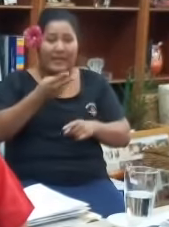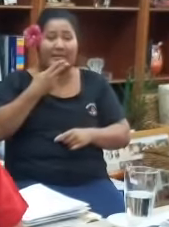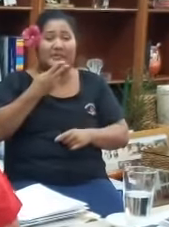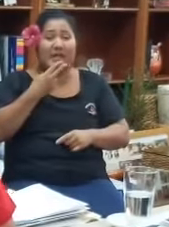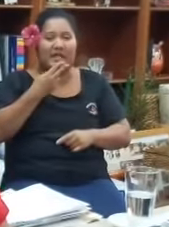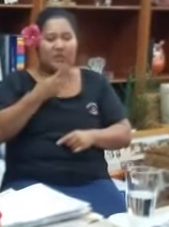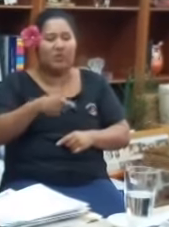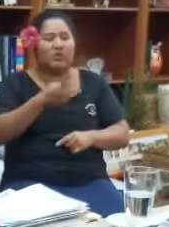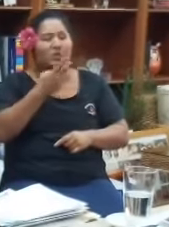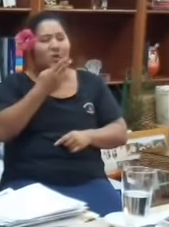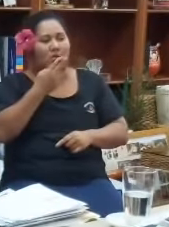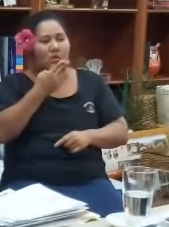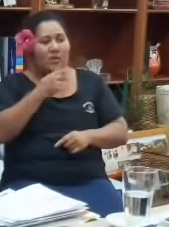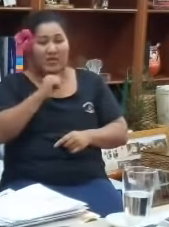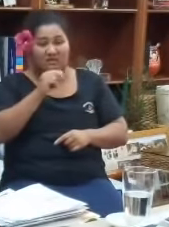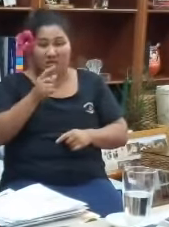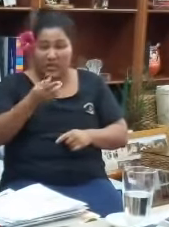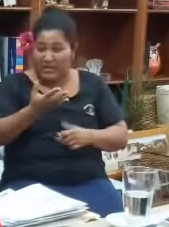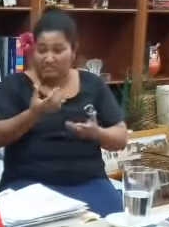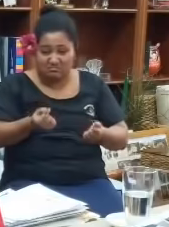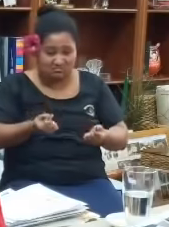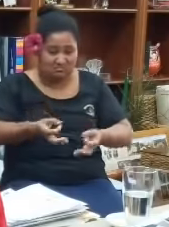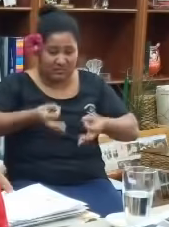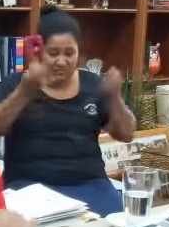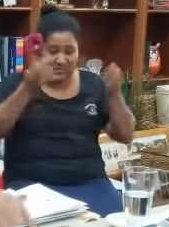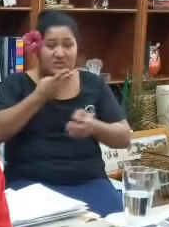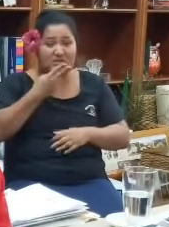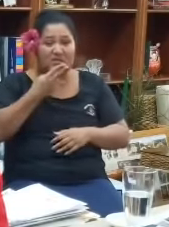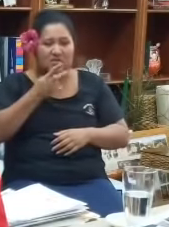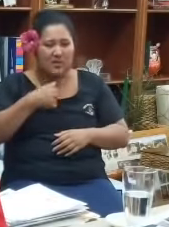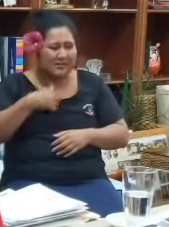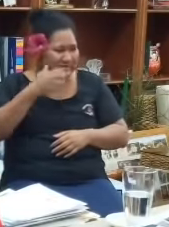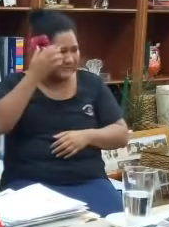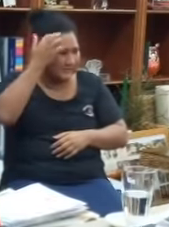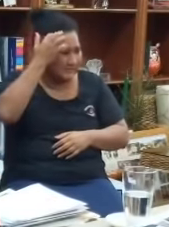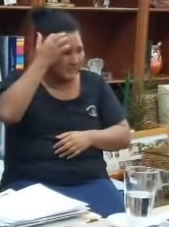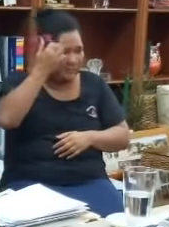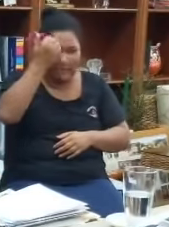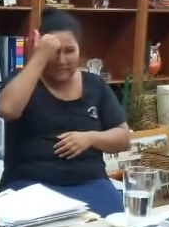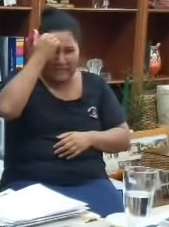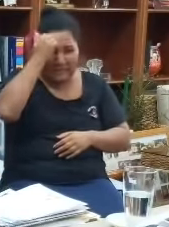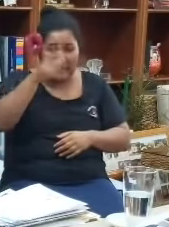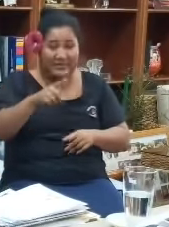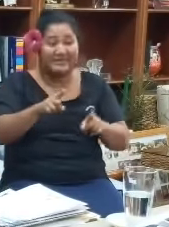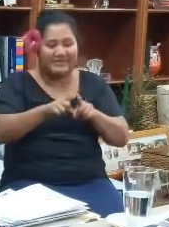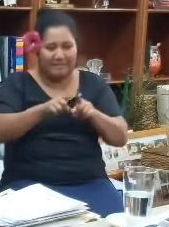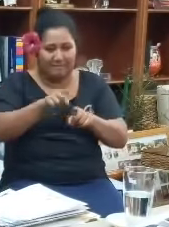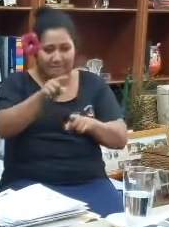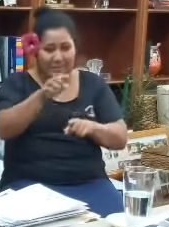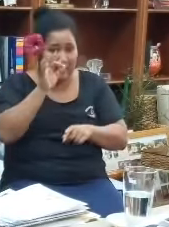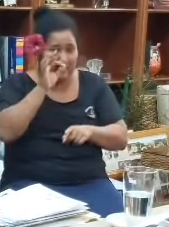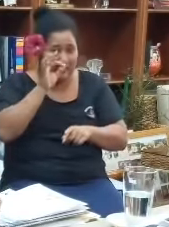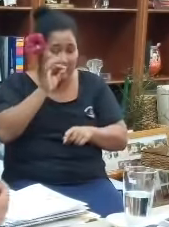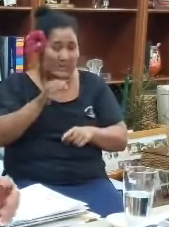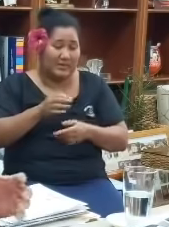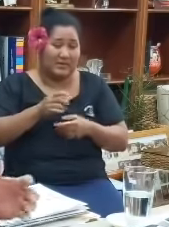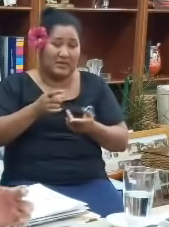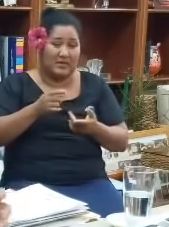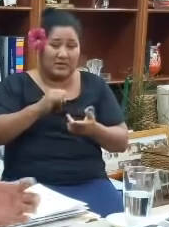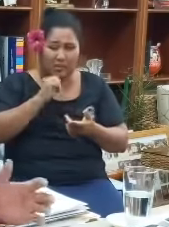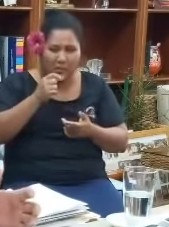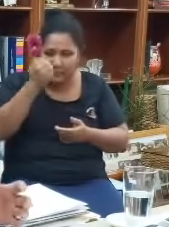valer sa pe ga foi le mere pe ya ele ingwai pero we fa vale vale a o ku nga